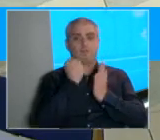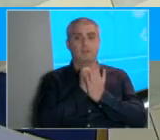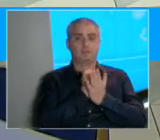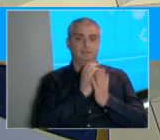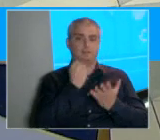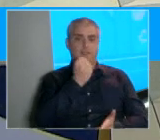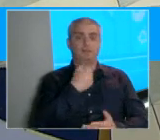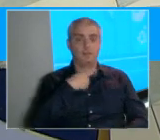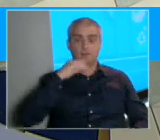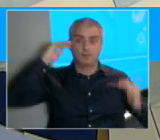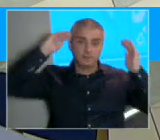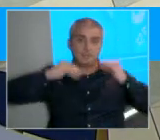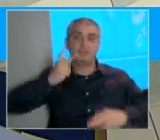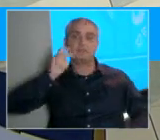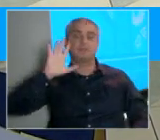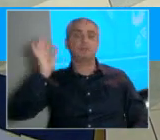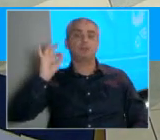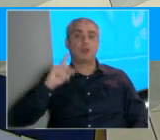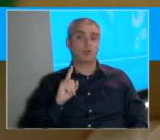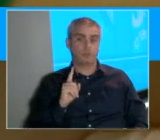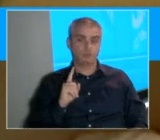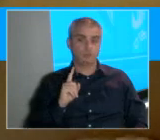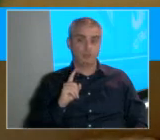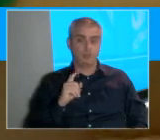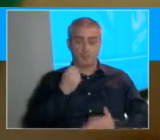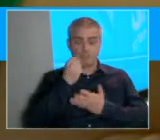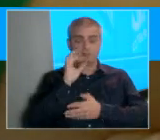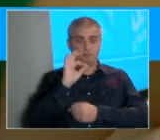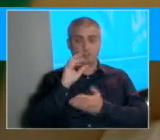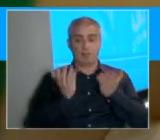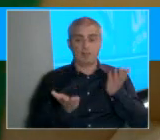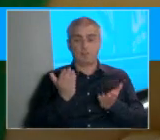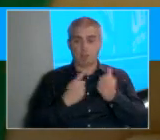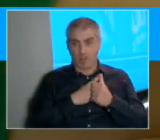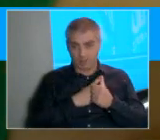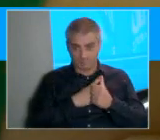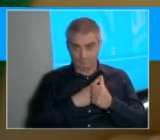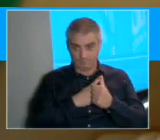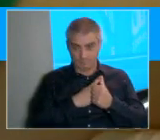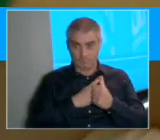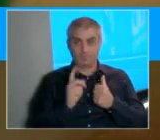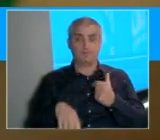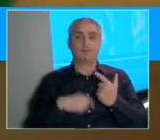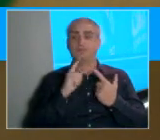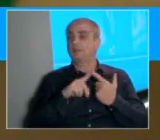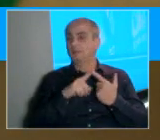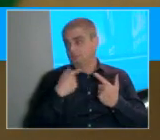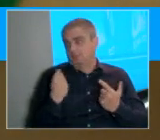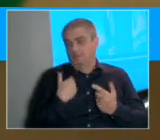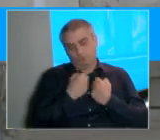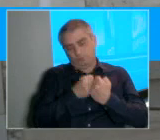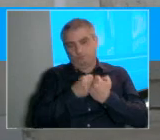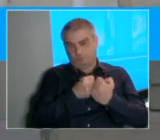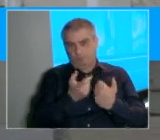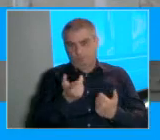אנחנו מדברים על ירידה של 25% שחיקה בתקציבים של טיפות החלב, אז חוק ביטוח בריאות ממלכתי. זה הדברים שאנחנו נאבקים